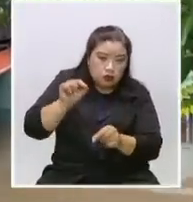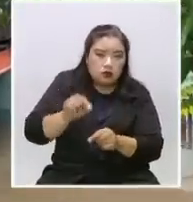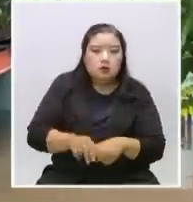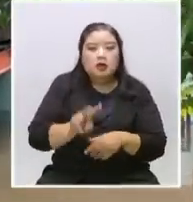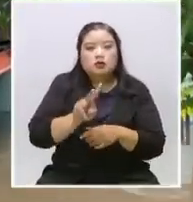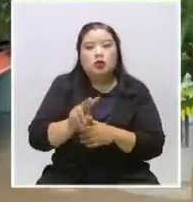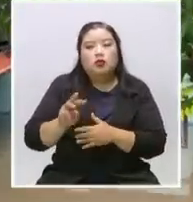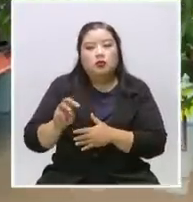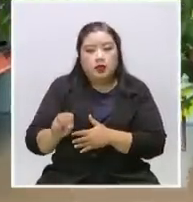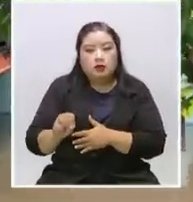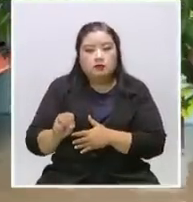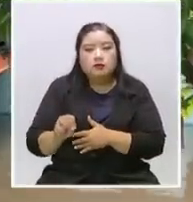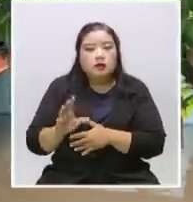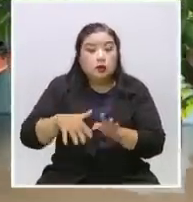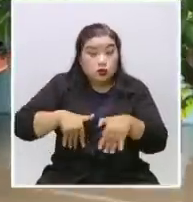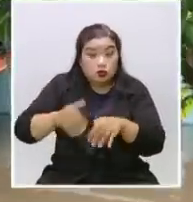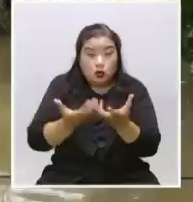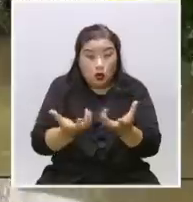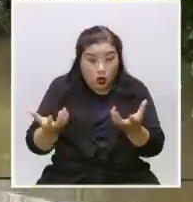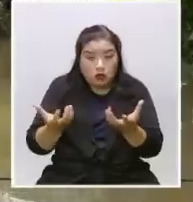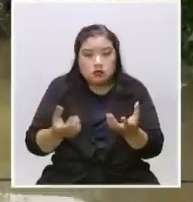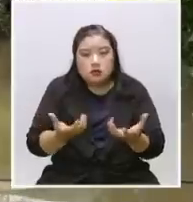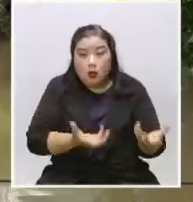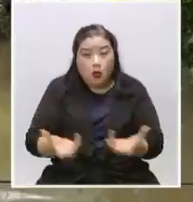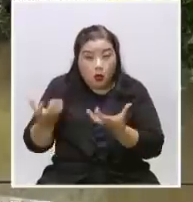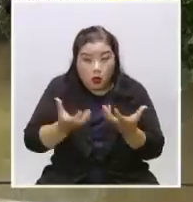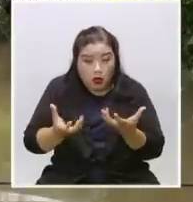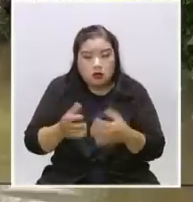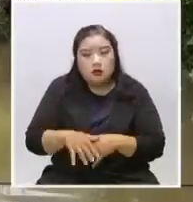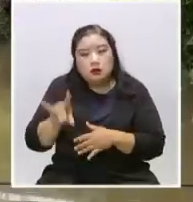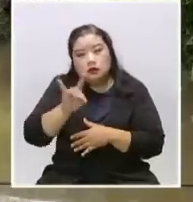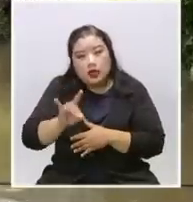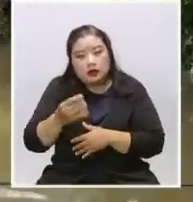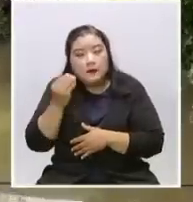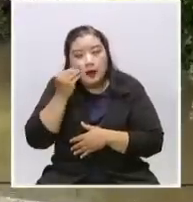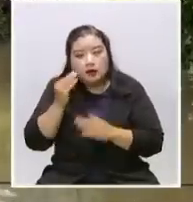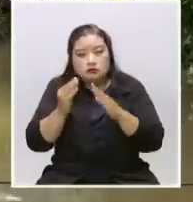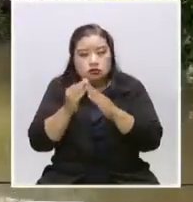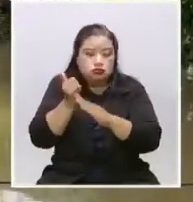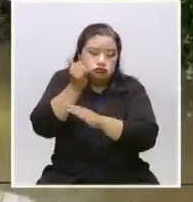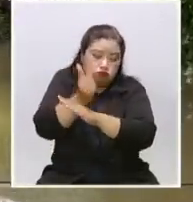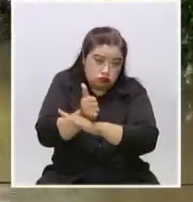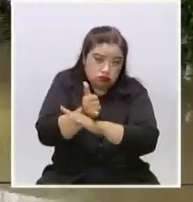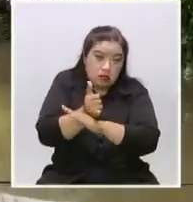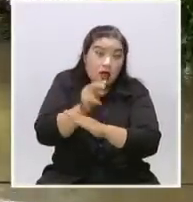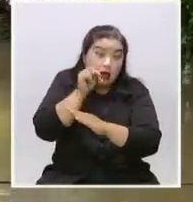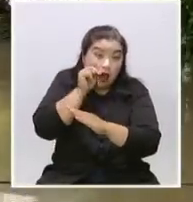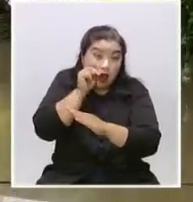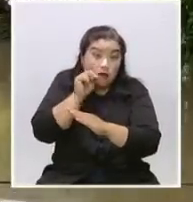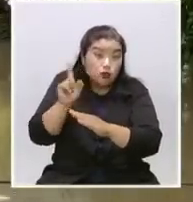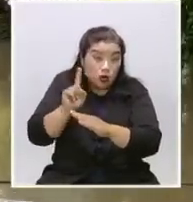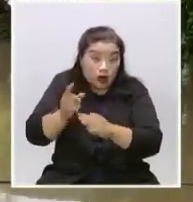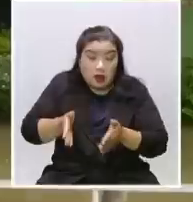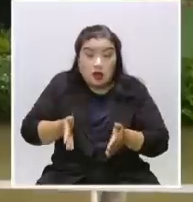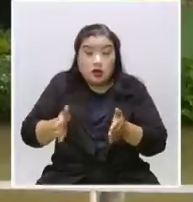ประมาณ2เมตรชาวบ้านต้องย้ายข้าวของสัตว์เลี้ยงไปอาศัยบนหลังคาแล้วนะคะล่าสุดน้ำล้นท่วมถนน